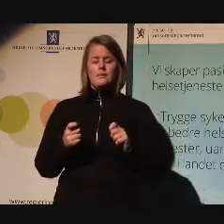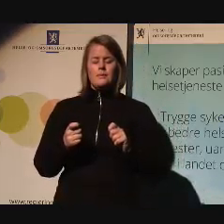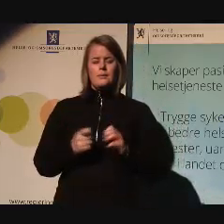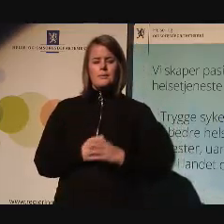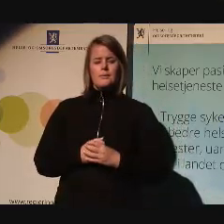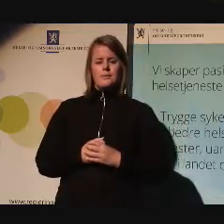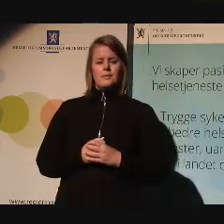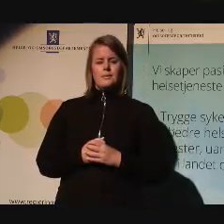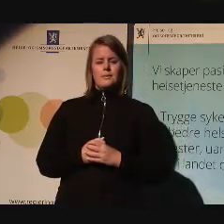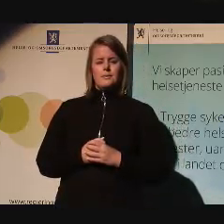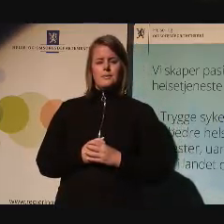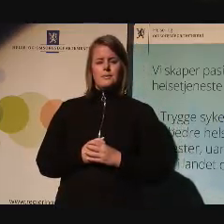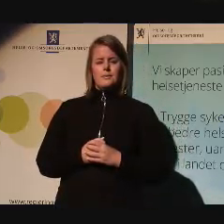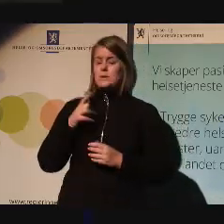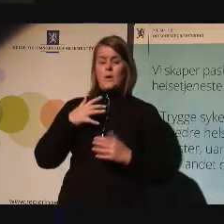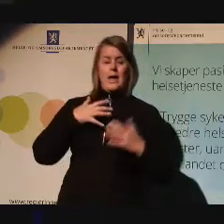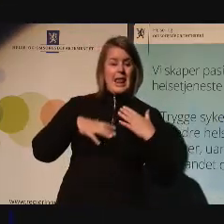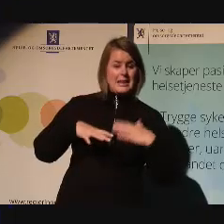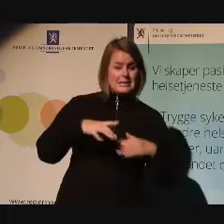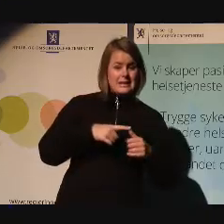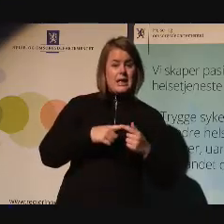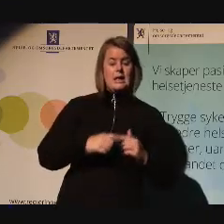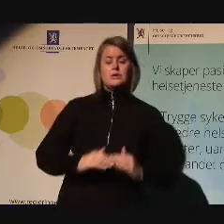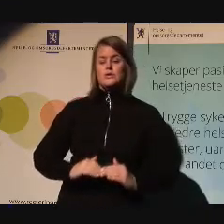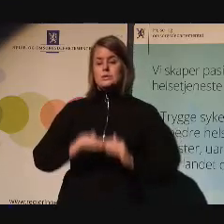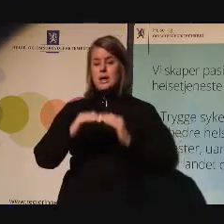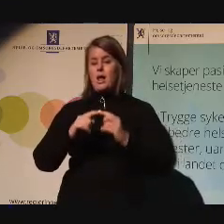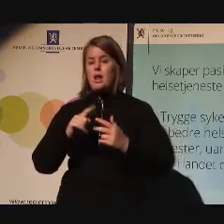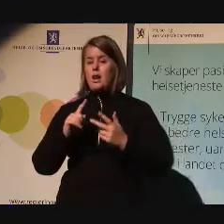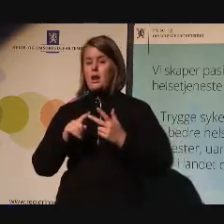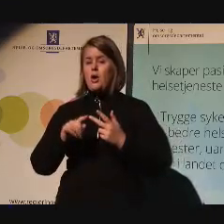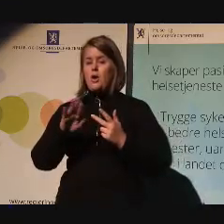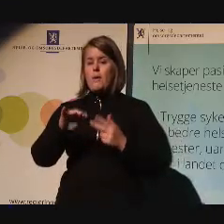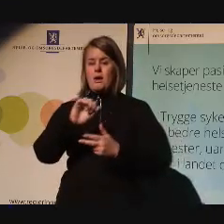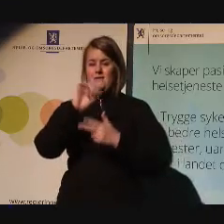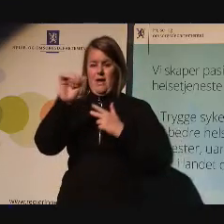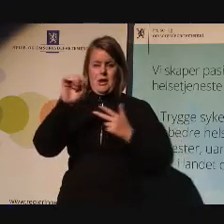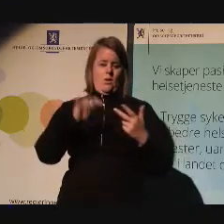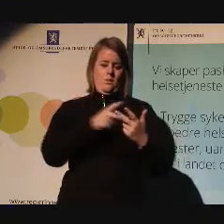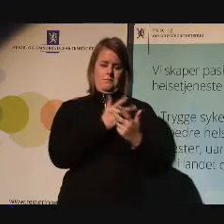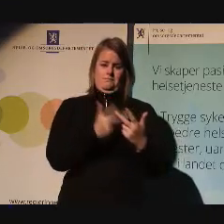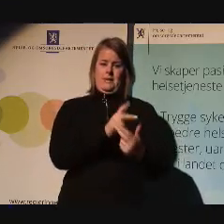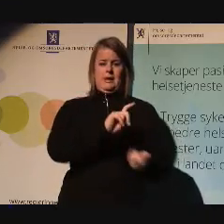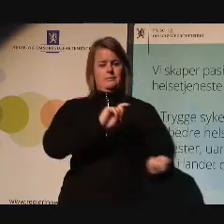både innenfor helse, innenfor sosial og innenfor barnevern.